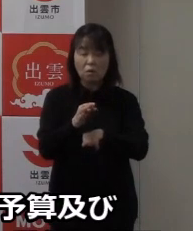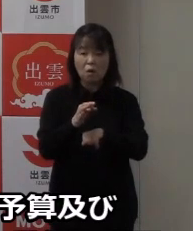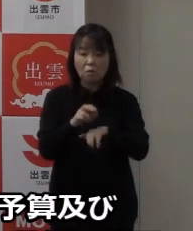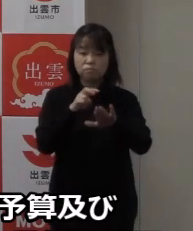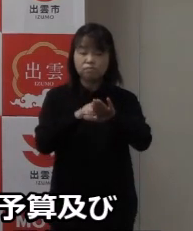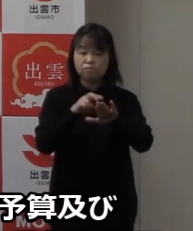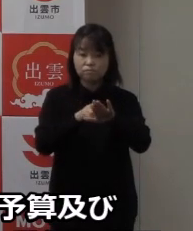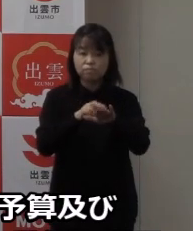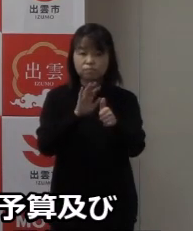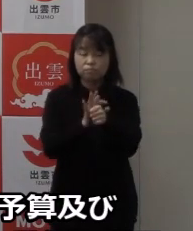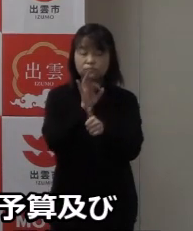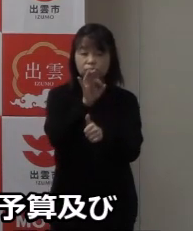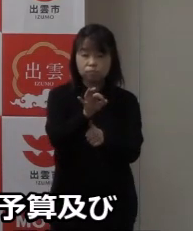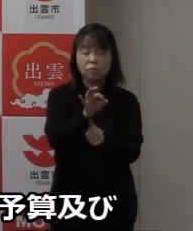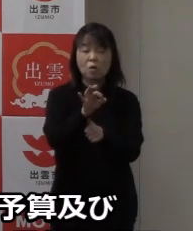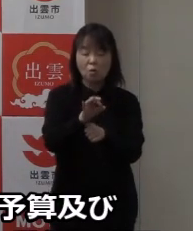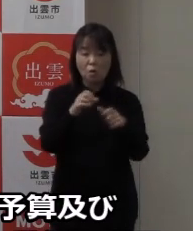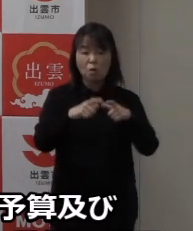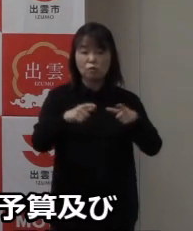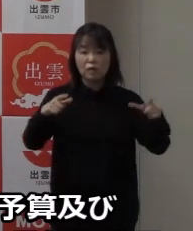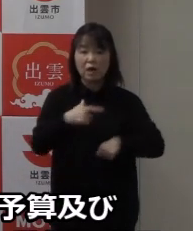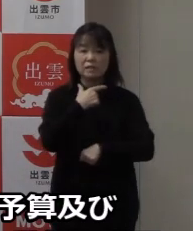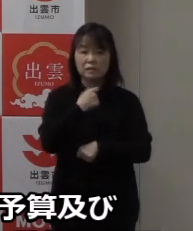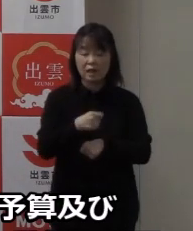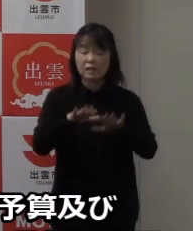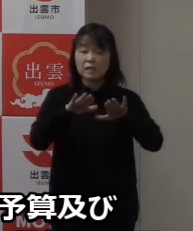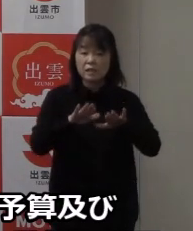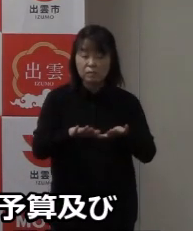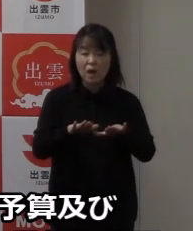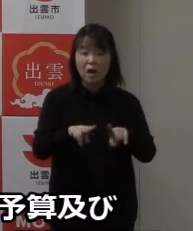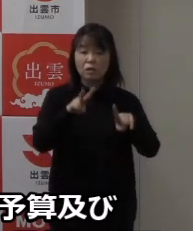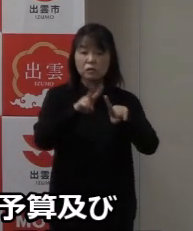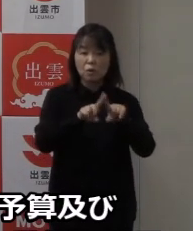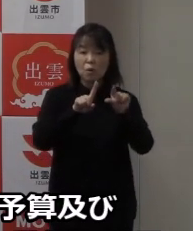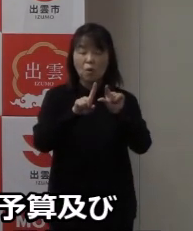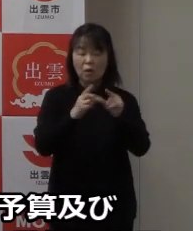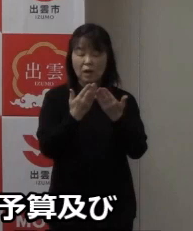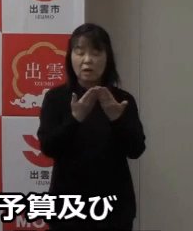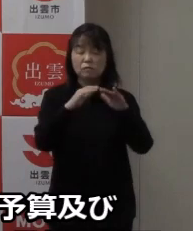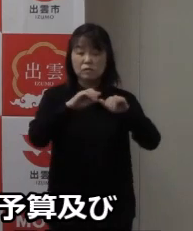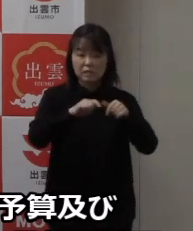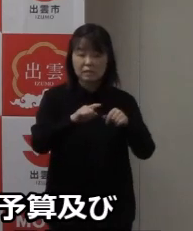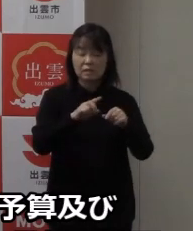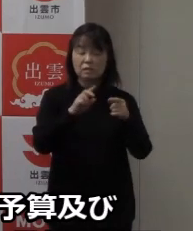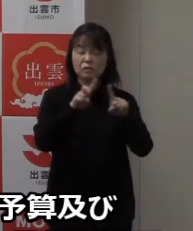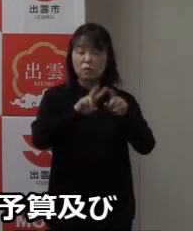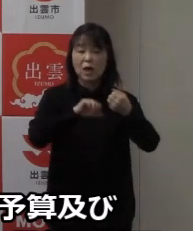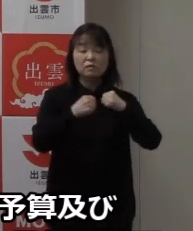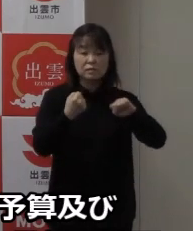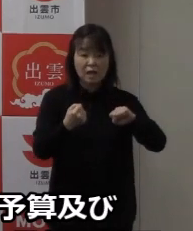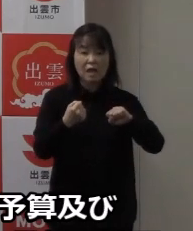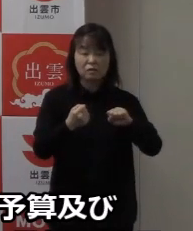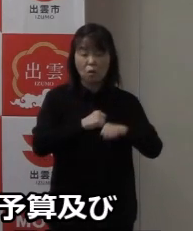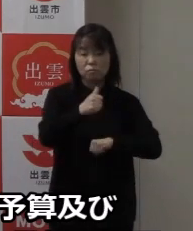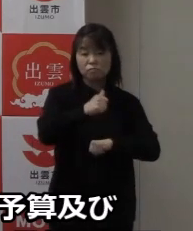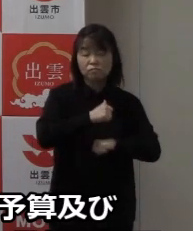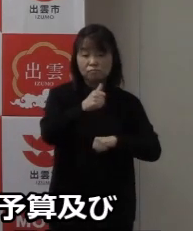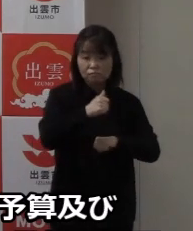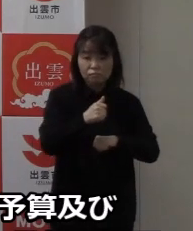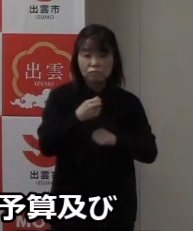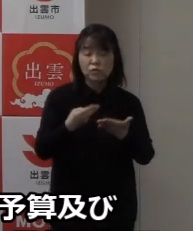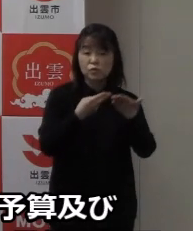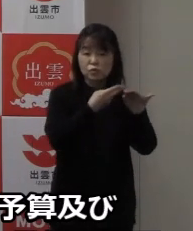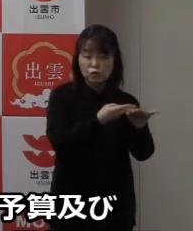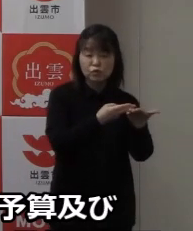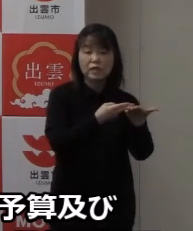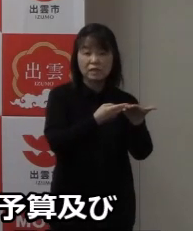りまして、現在の小学生の入院通院中学生の入院費助成に加え、令和5年10月から